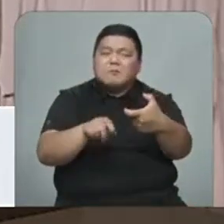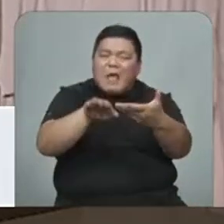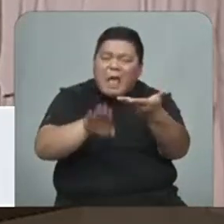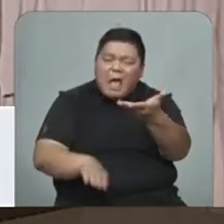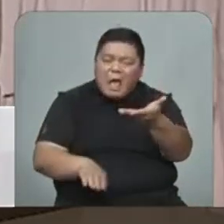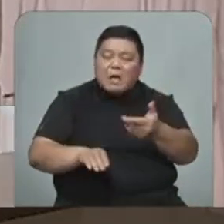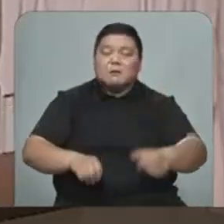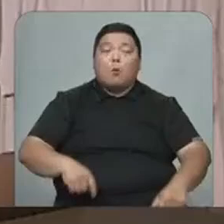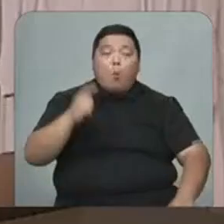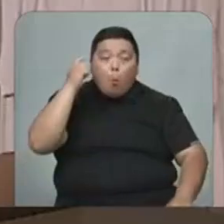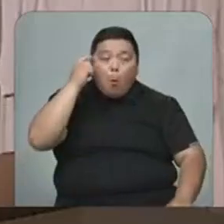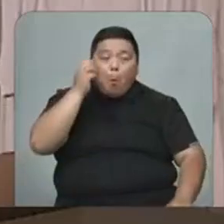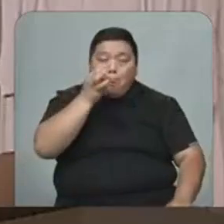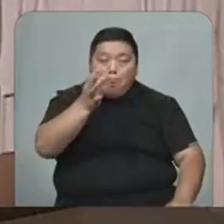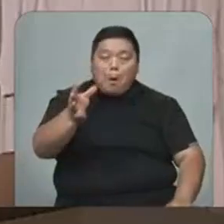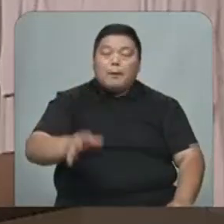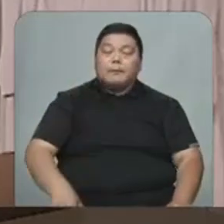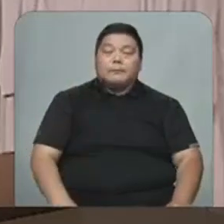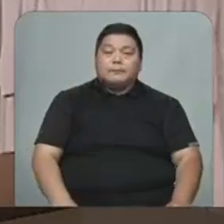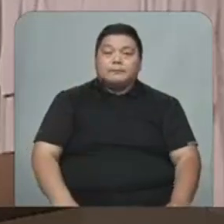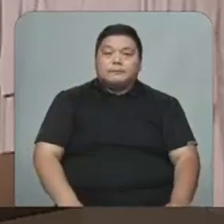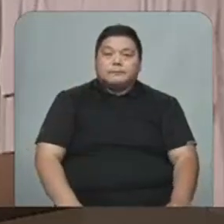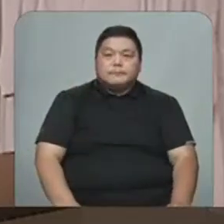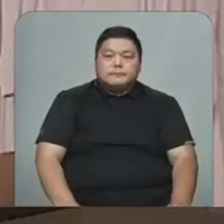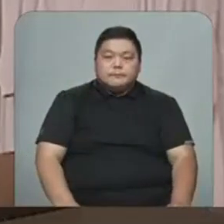김준 기자의 보도입니다